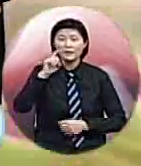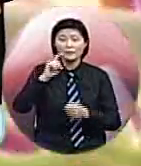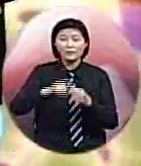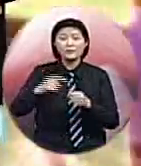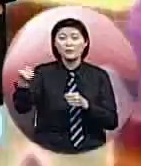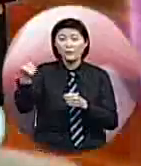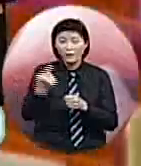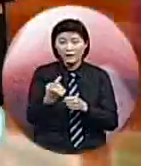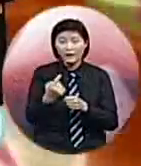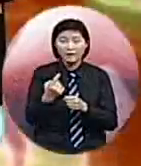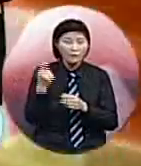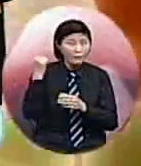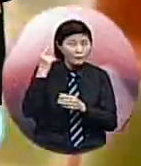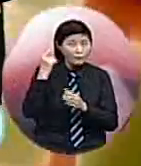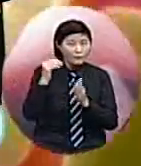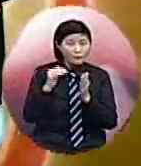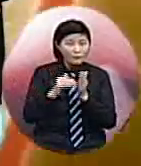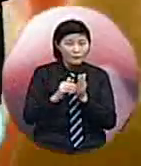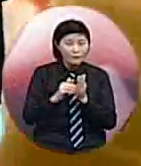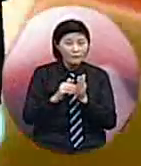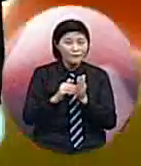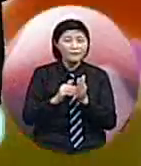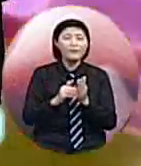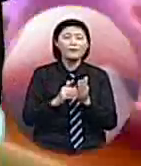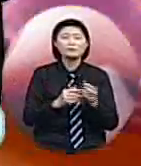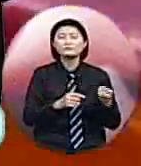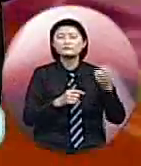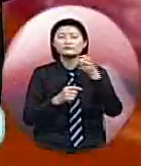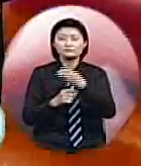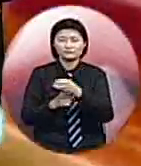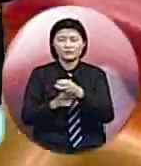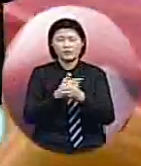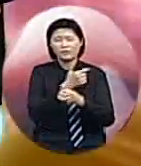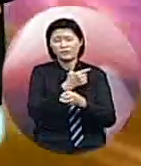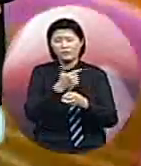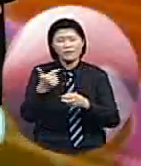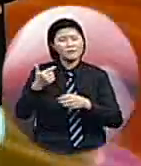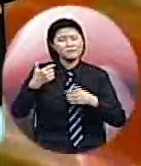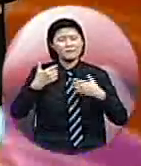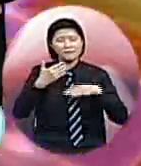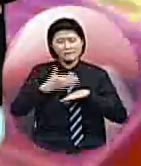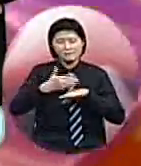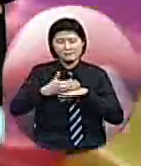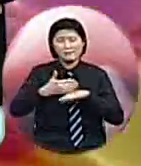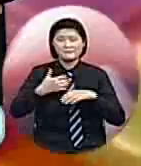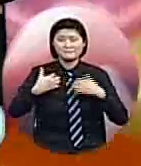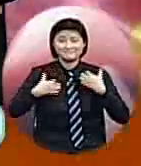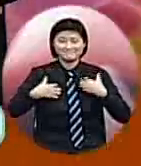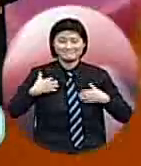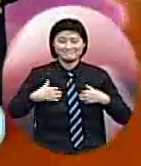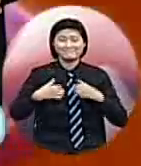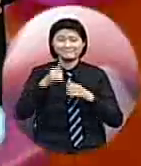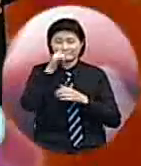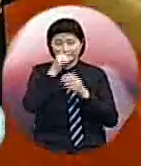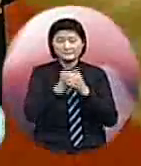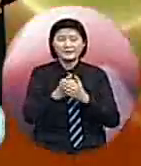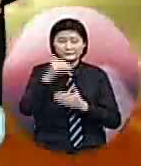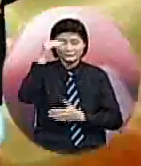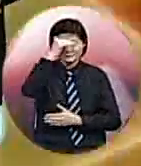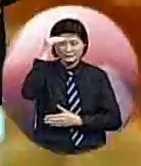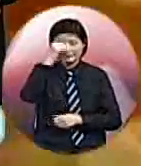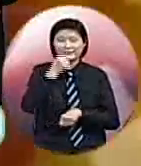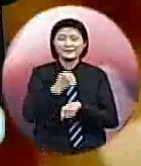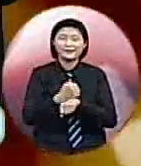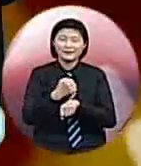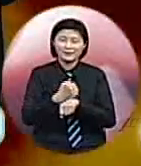오늘 어디에 온다고 그걸 알고 방송 나가는 걸 보고 예. 오셨어요. 그래 얼마나 고맙고 아이. 반가웠는지. 그리고 막 재미있게 구경도